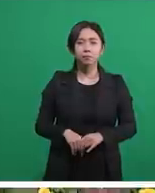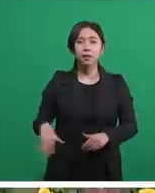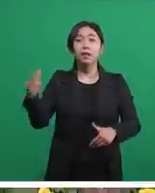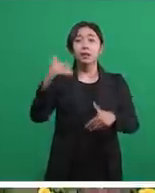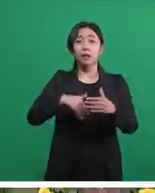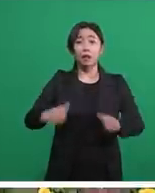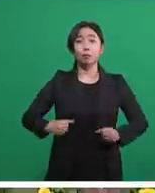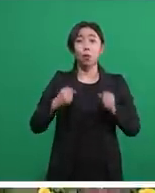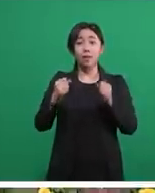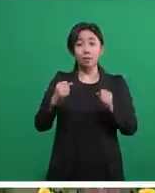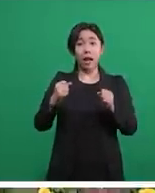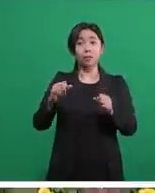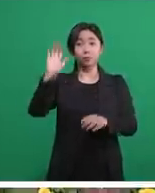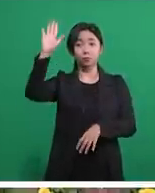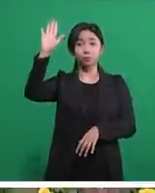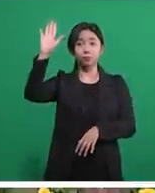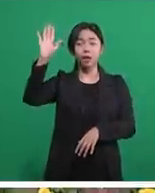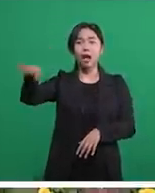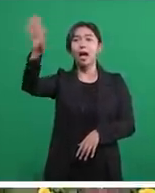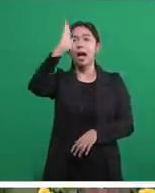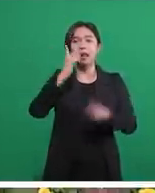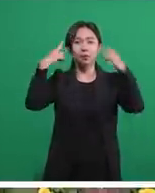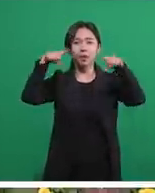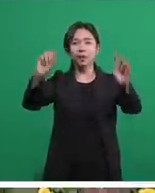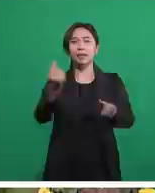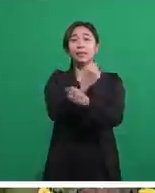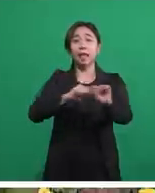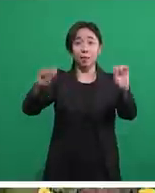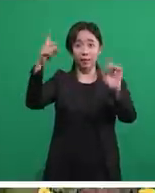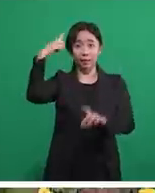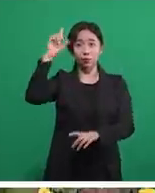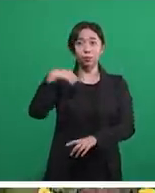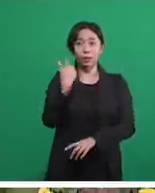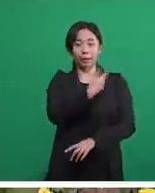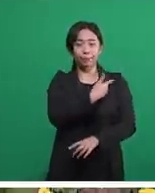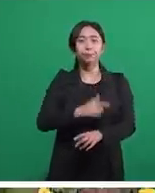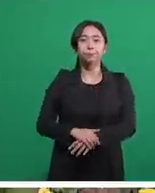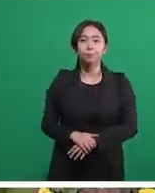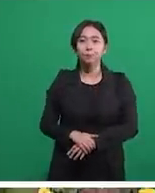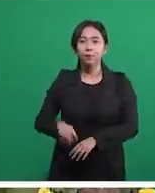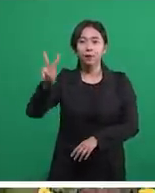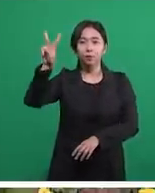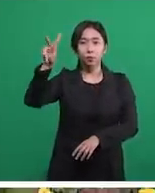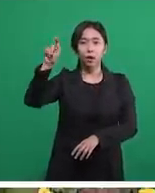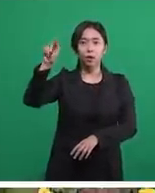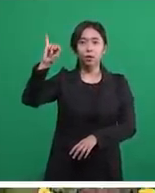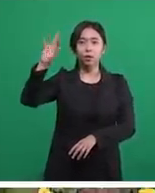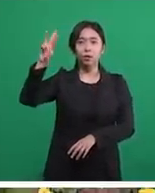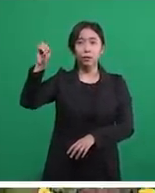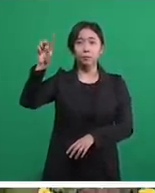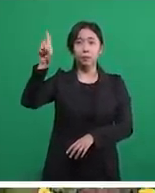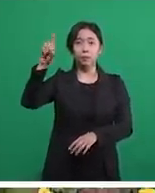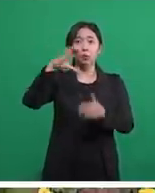Di dalam kuasa dan kedaulatan-Nya Allah menyatakan keselamatan bagi kita. 2 Timotius 1